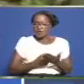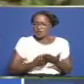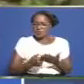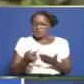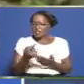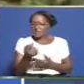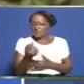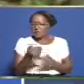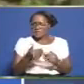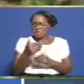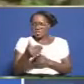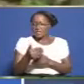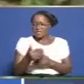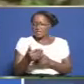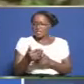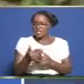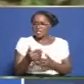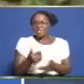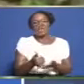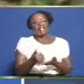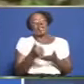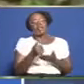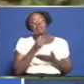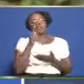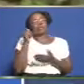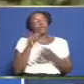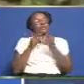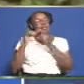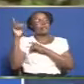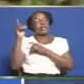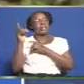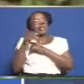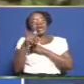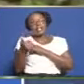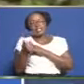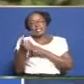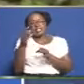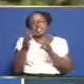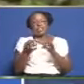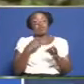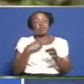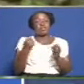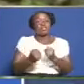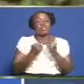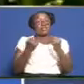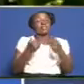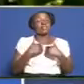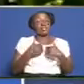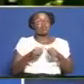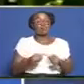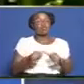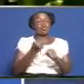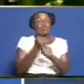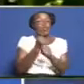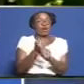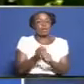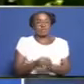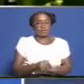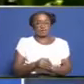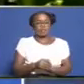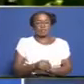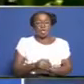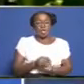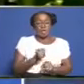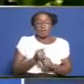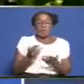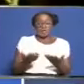itanisaidia nisikuwe mtu ya kutegemea wengine kama bado niko na nguvu ya kujiendeleza. Chepkuto atafanya kazi hii